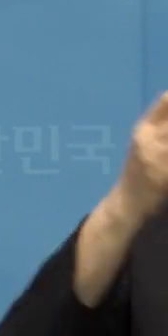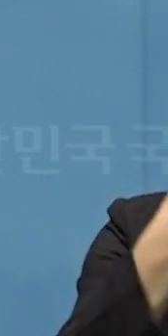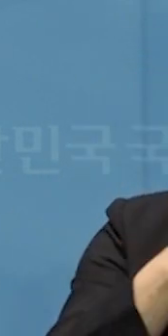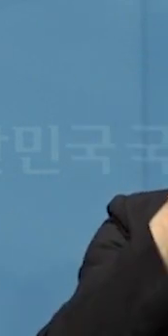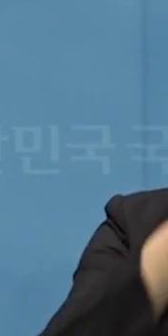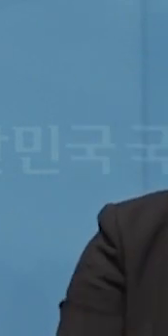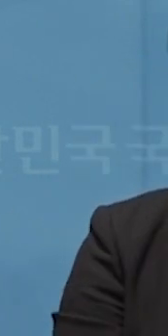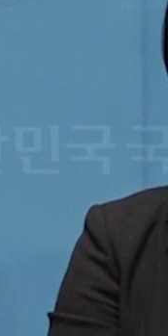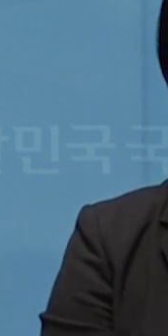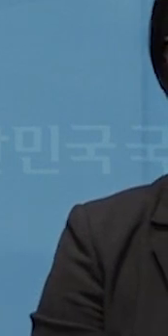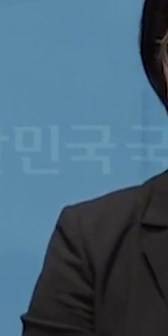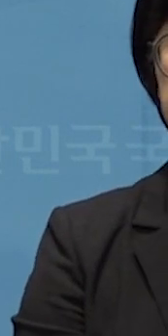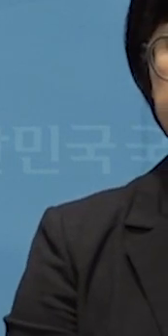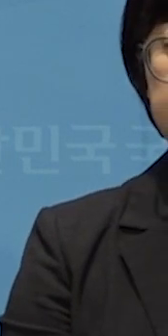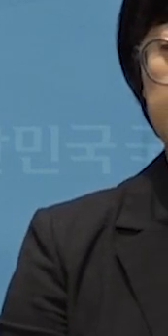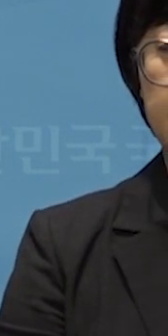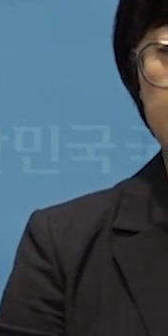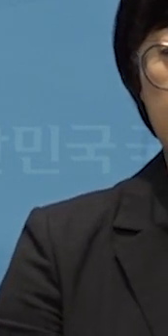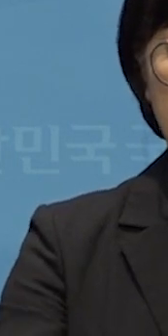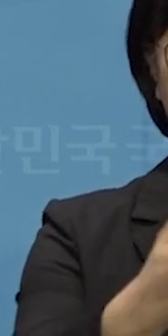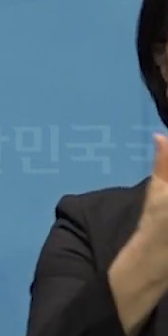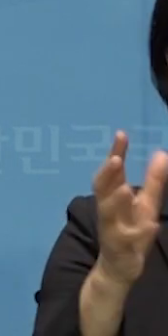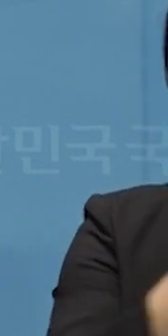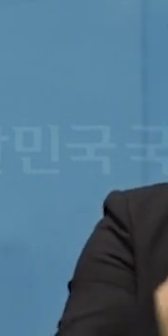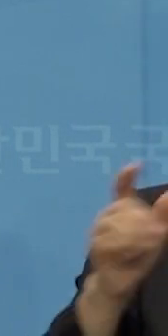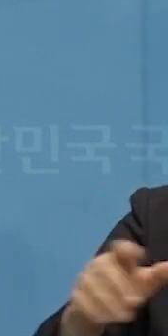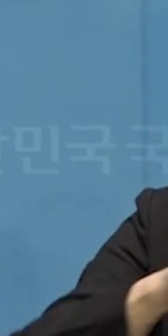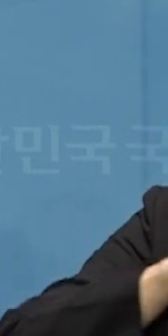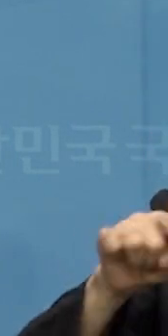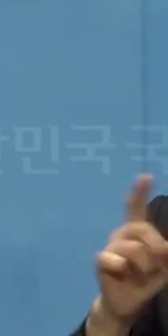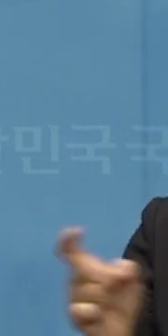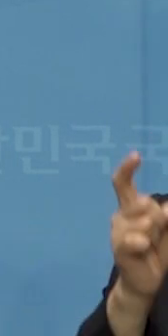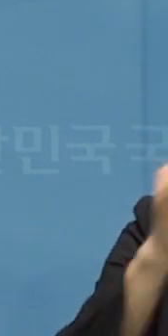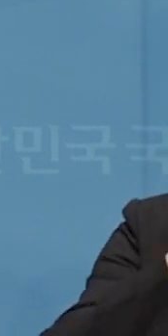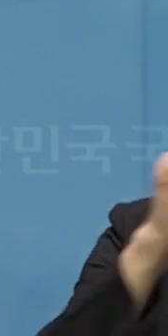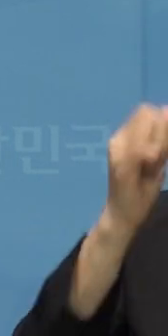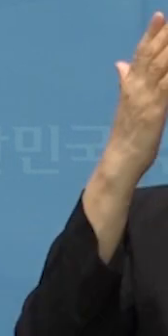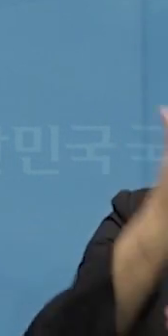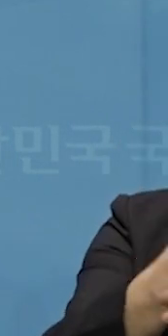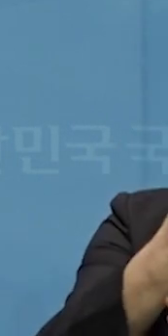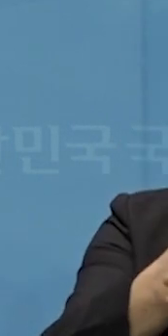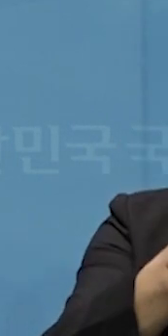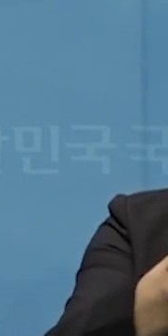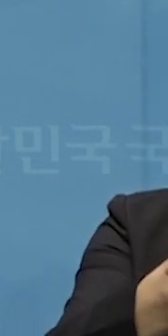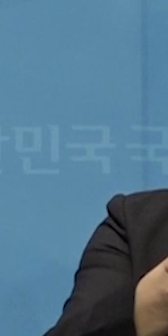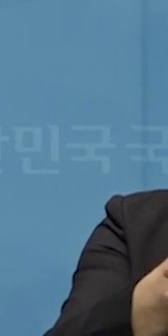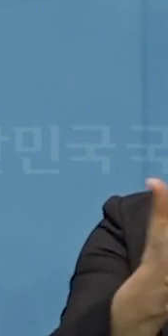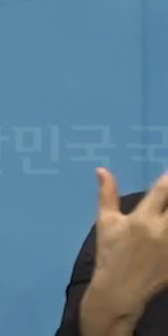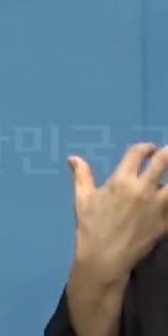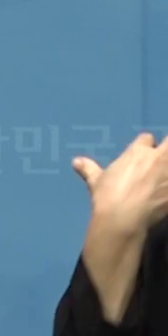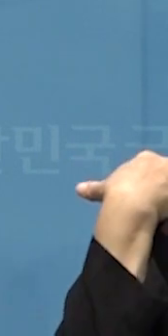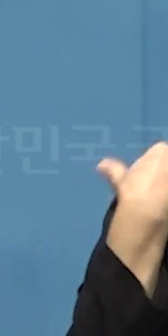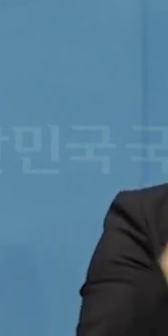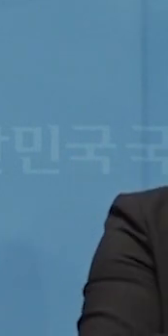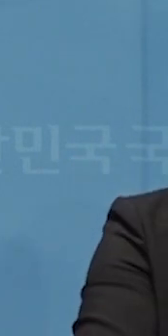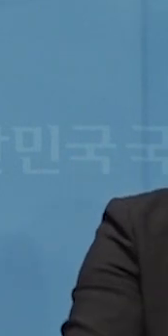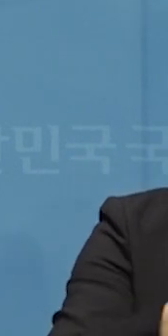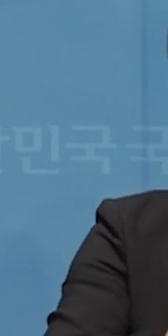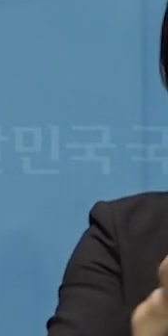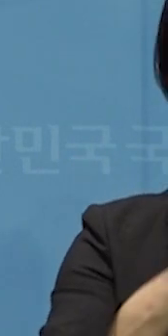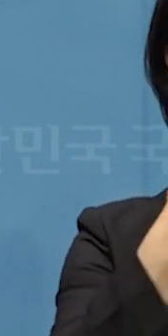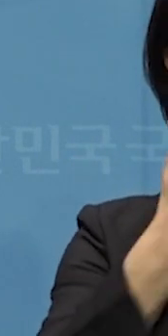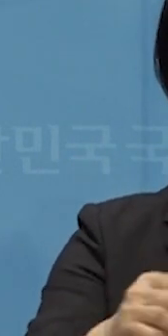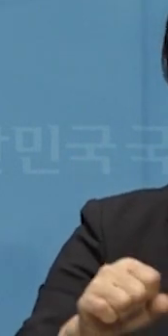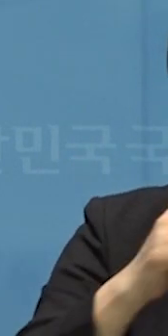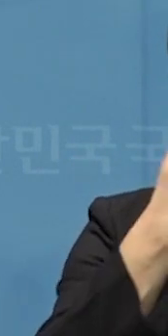는를이 이력은 정당 소모적 정치에지 않의 주어진을 제대로 수행할 수 있는